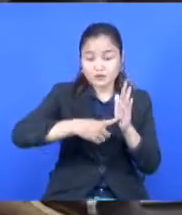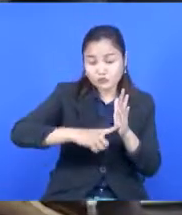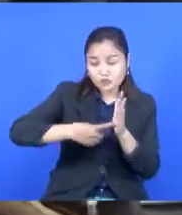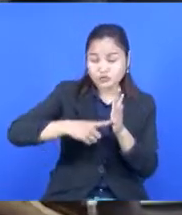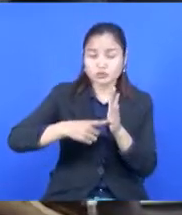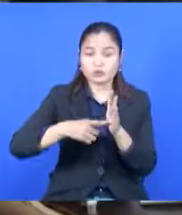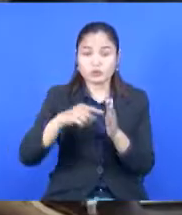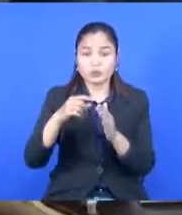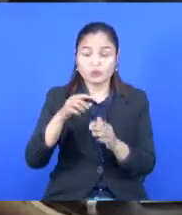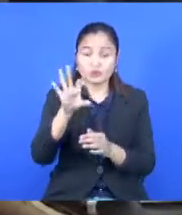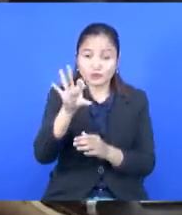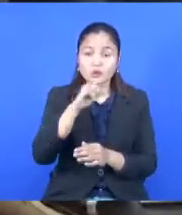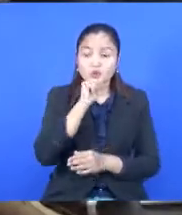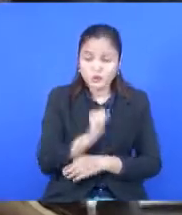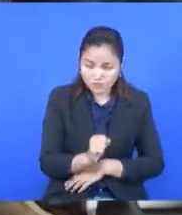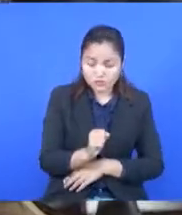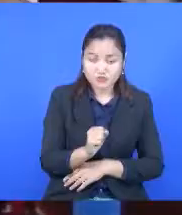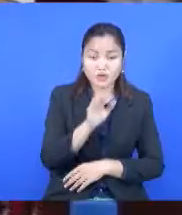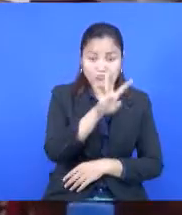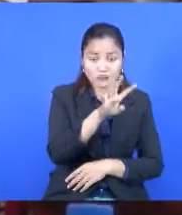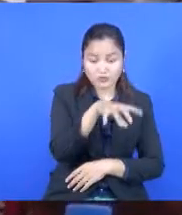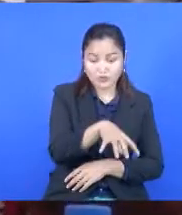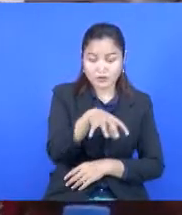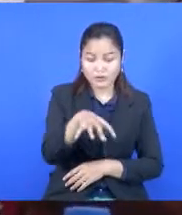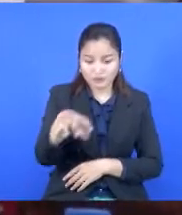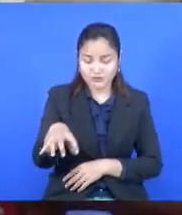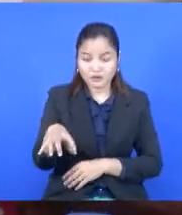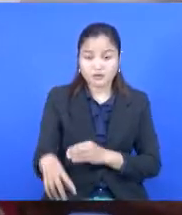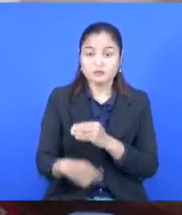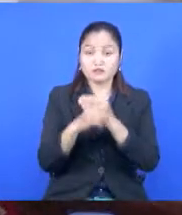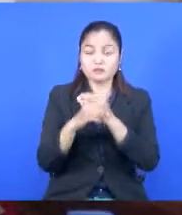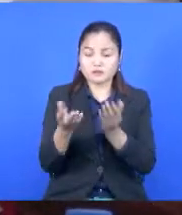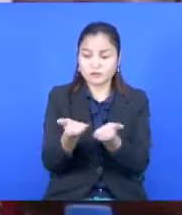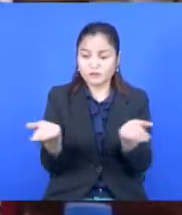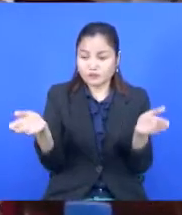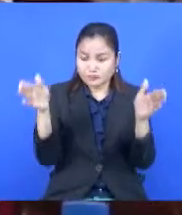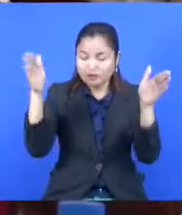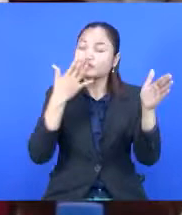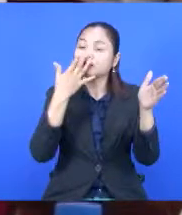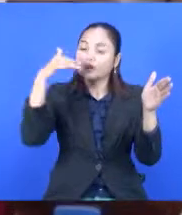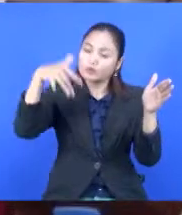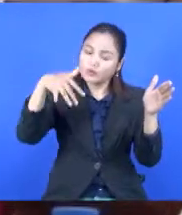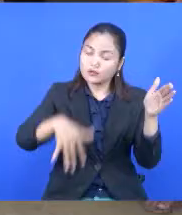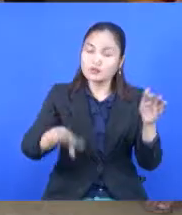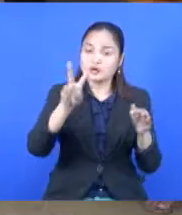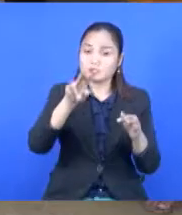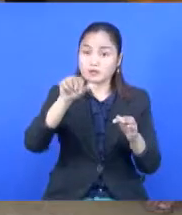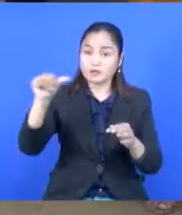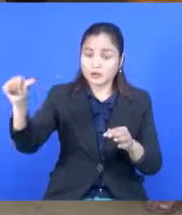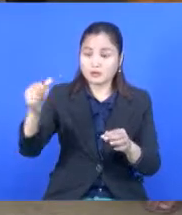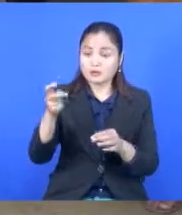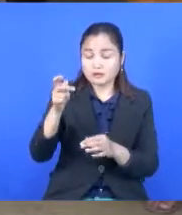ម័យ4បន្ទប់នឹងដំឡើងស៊ីតែនទឹកថ្មីចំនួន 2,000 លីត្រជាមួយជើងទម្រមួយ